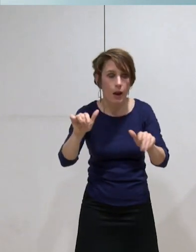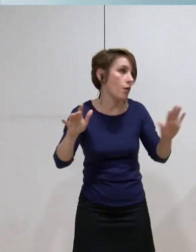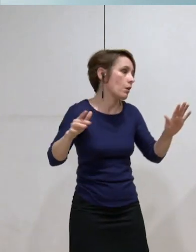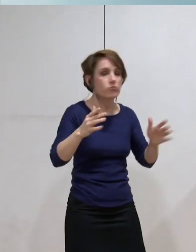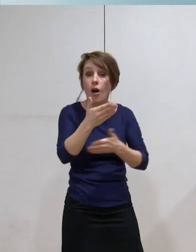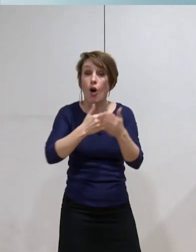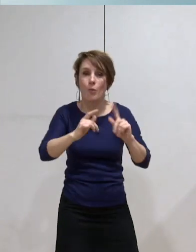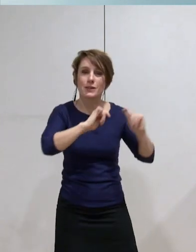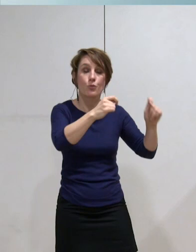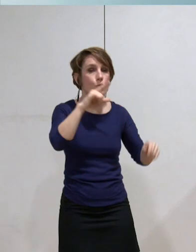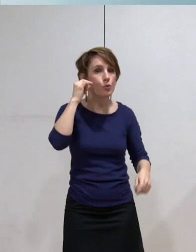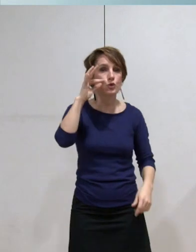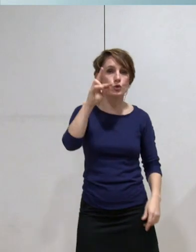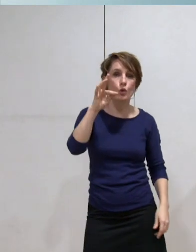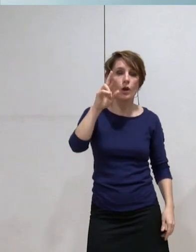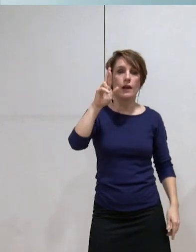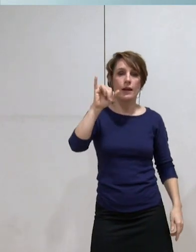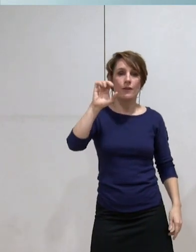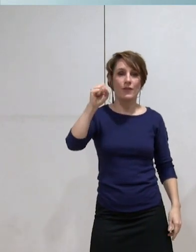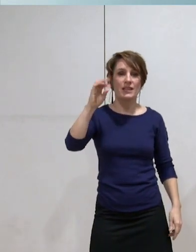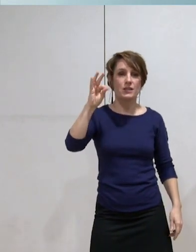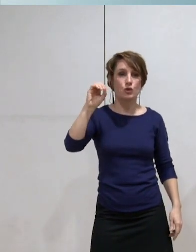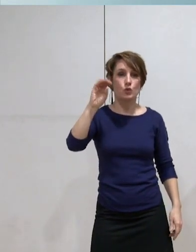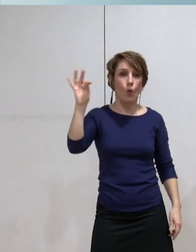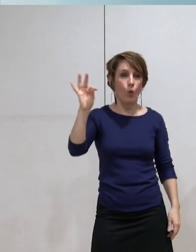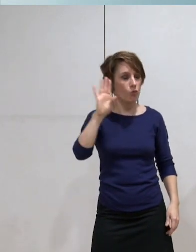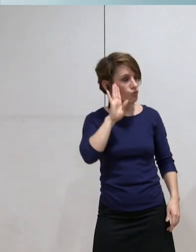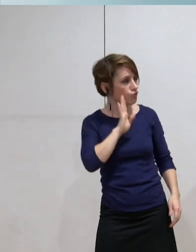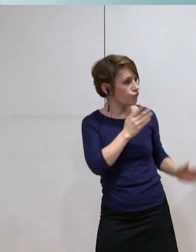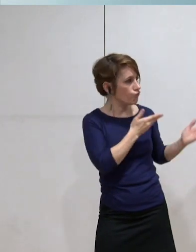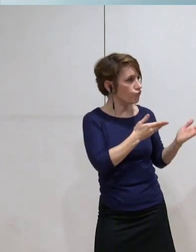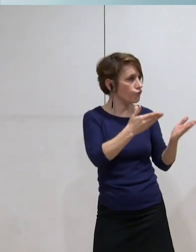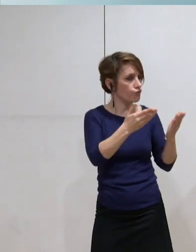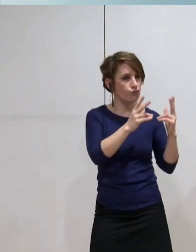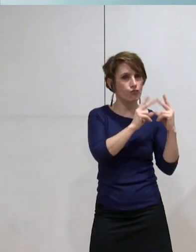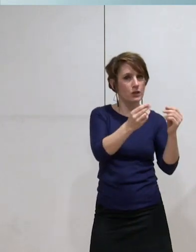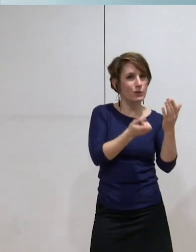fristau pour nous faire un point sur ville